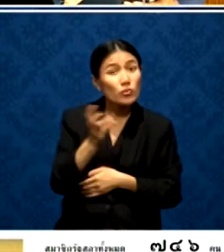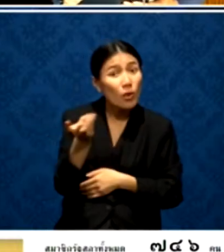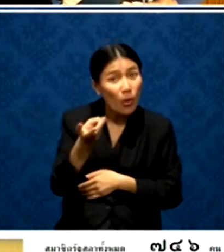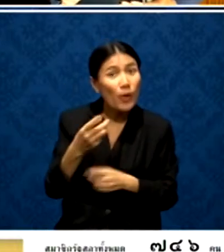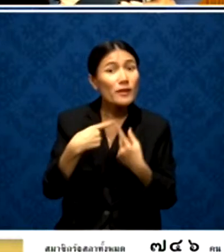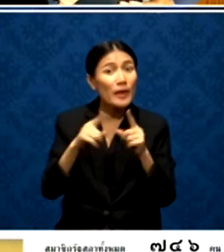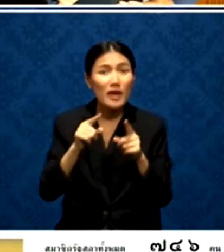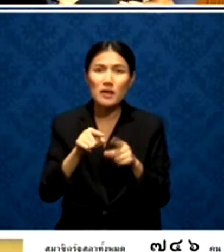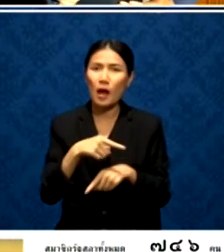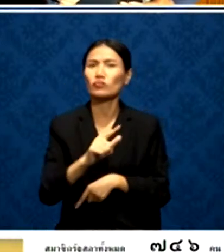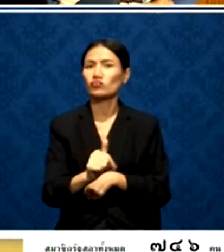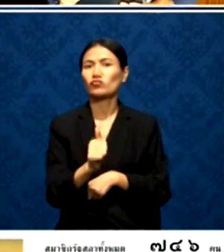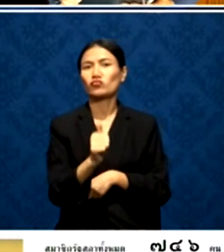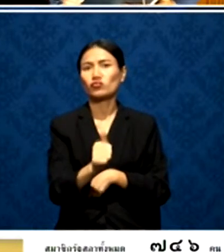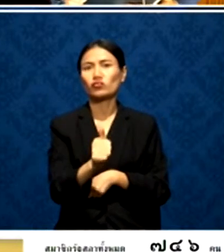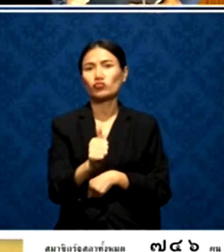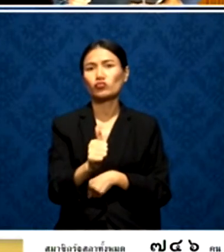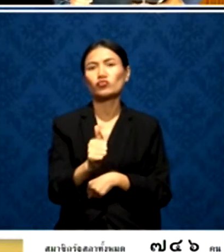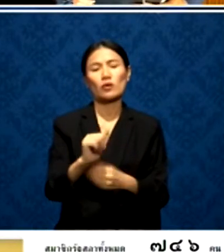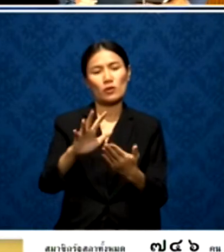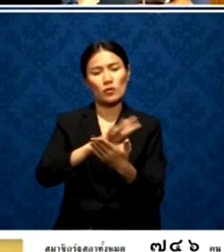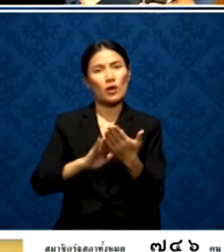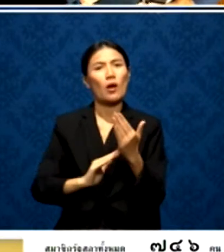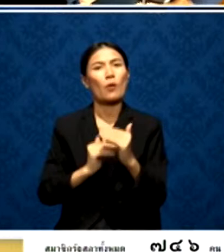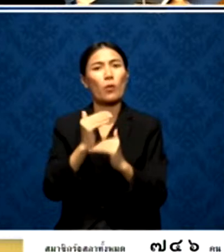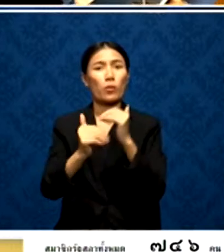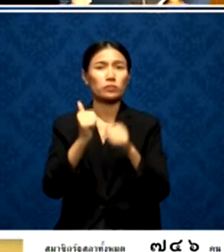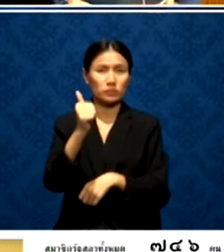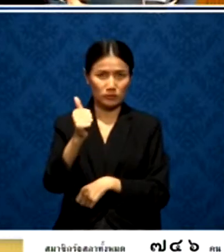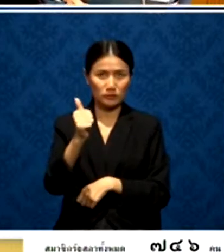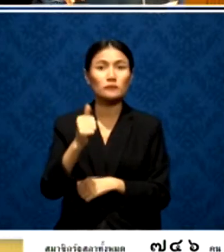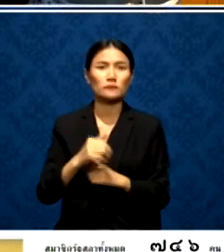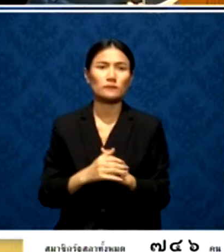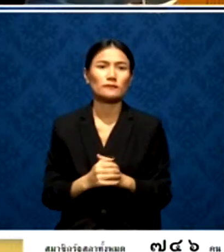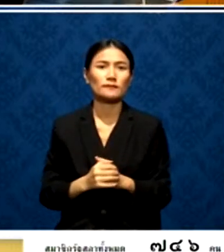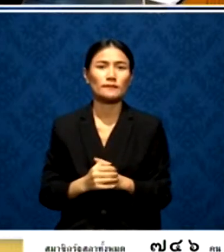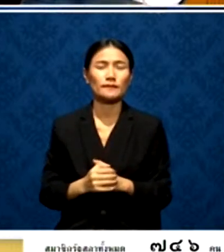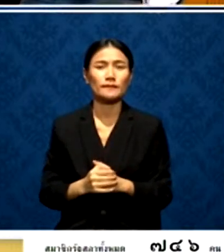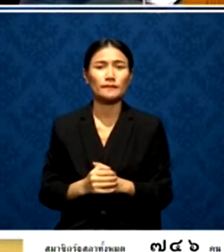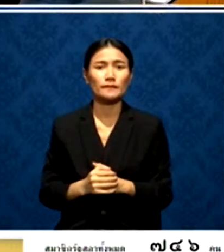าพมากที่สุดในการพัฒนาประเทศท่านประธานรัฐสภาที่เคาร